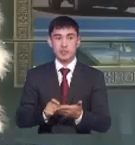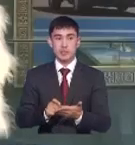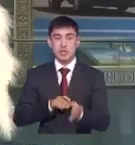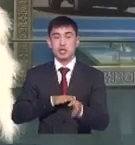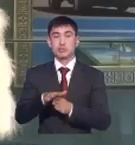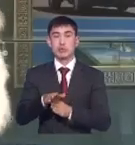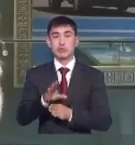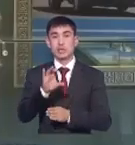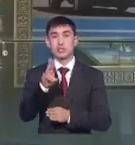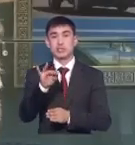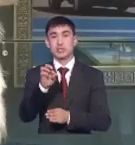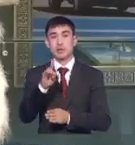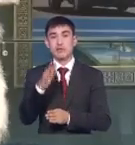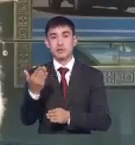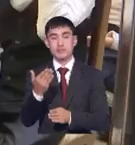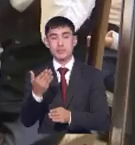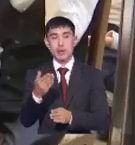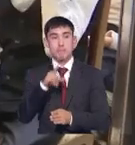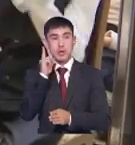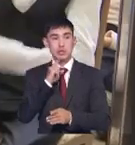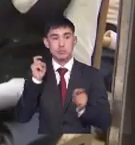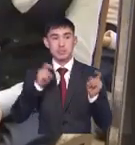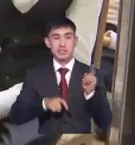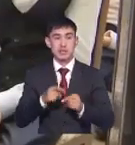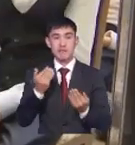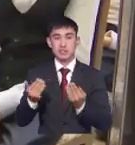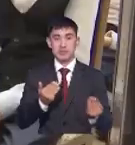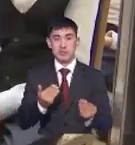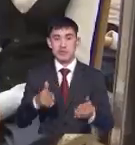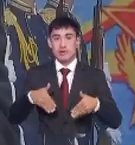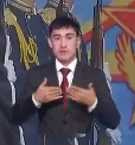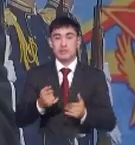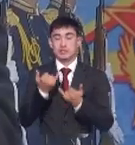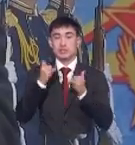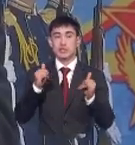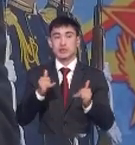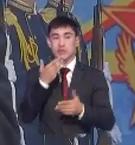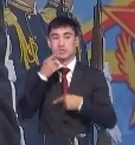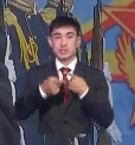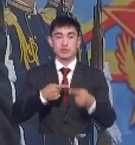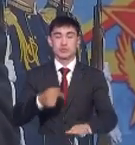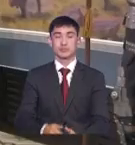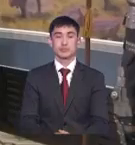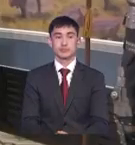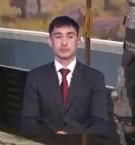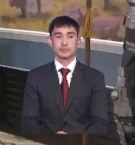исполненными самим канышем Сатпаева молодёжь посетившие выставку выразила восхищение его